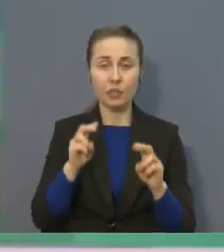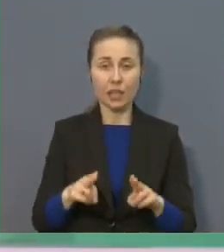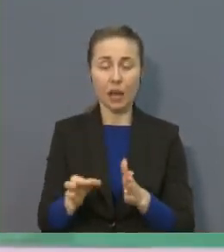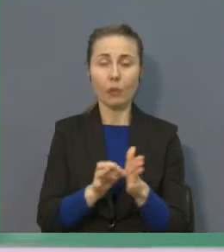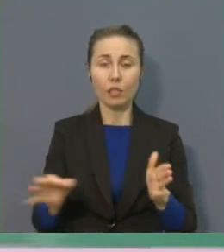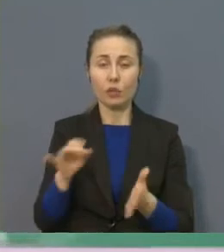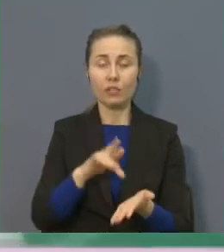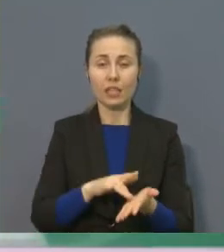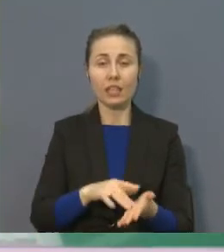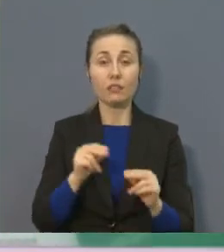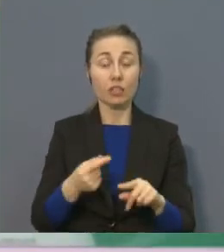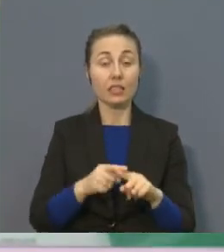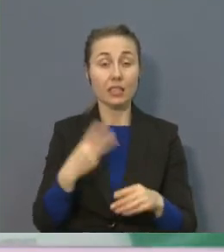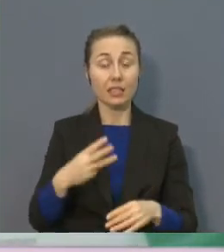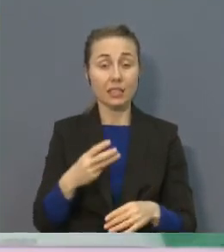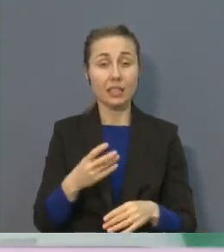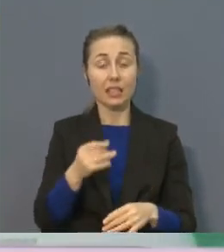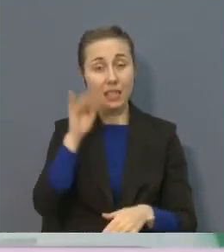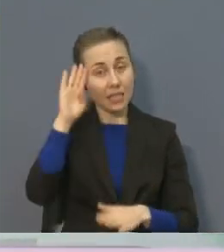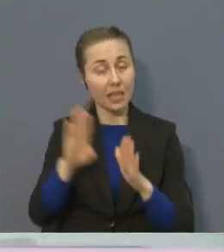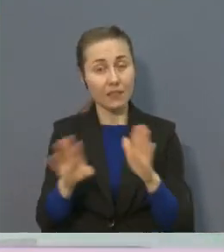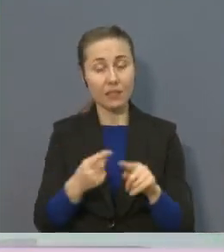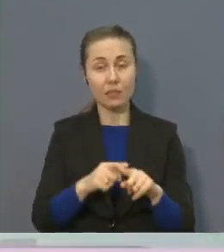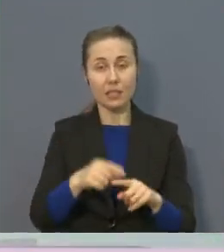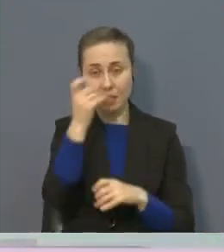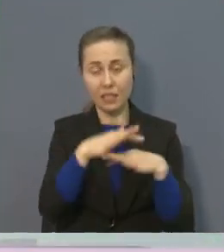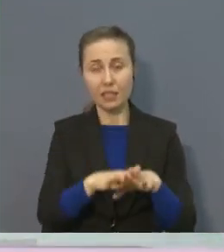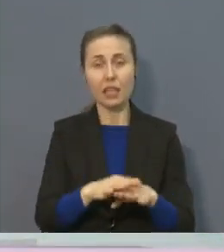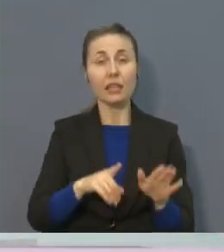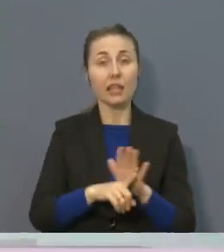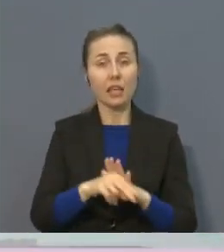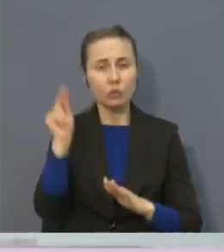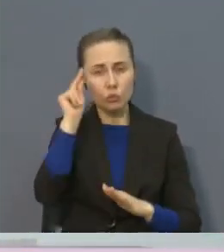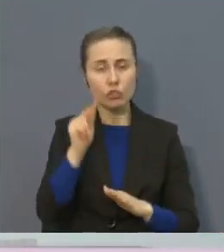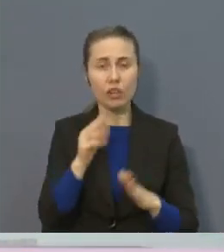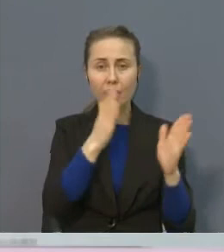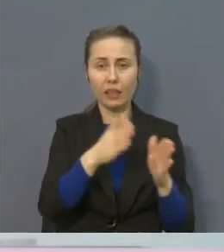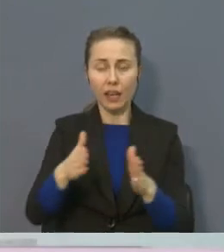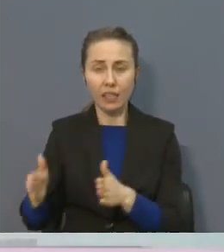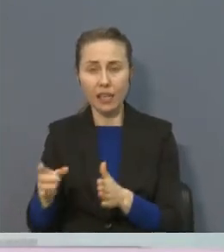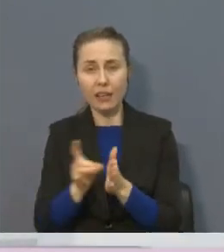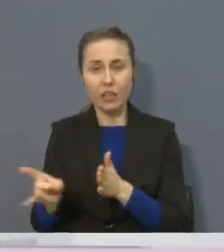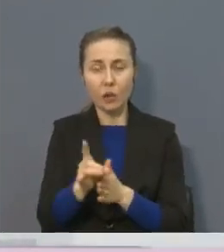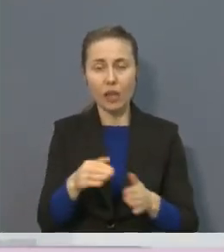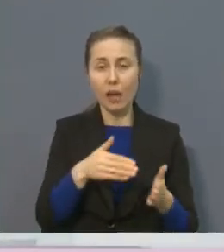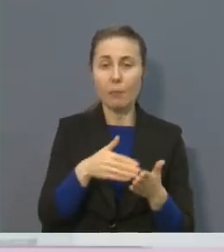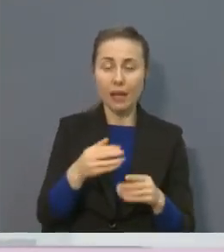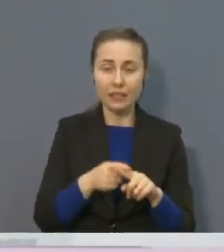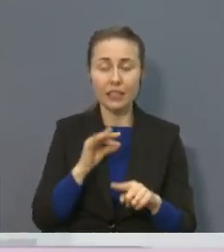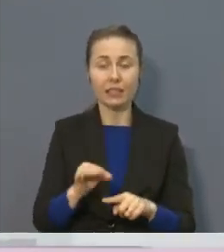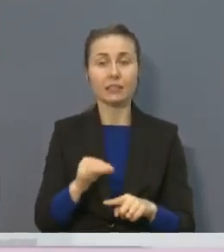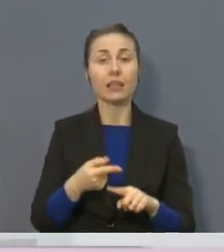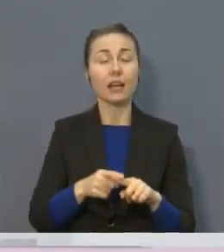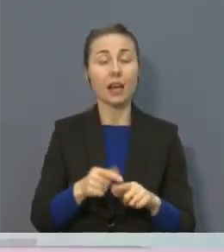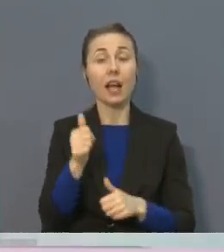мұраны қорғау орталығының мамандары ел тәуелсіздігінің 30 жылдығына орай әр ауданды жеке зерделеу жұмысын қолға алды. Зерттеу жүргізілген